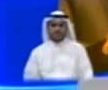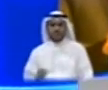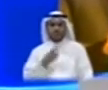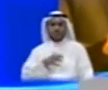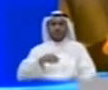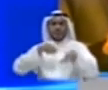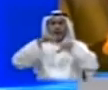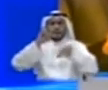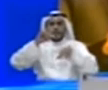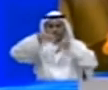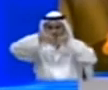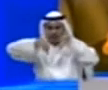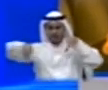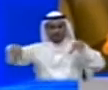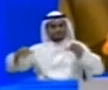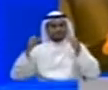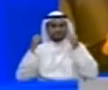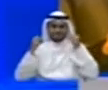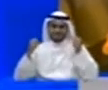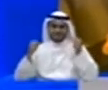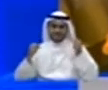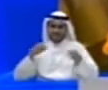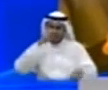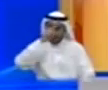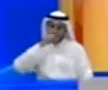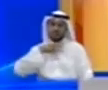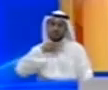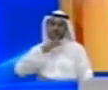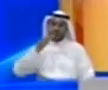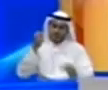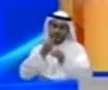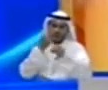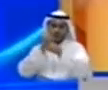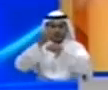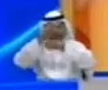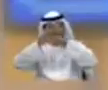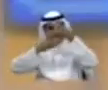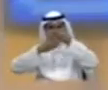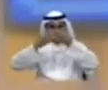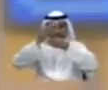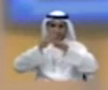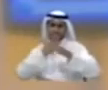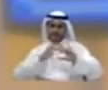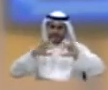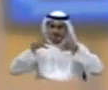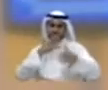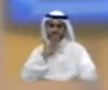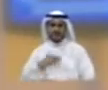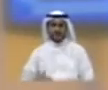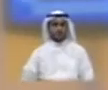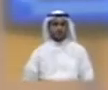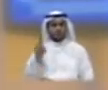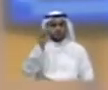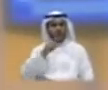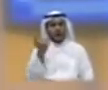ولذلك ايضا تبرعنا بمحطات تنقيه المياه. دكتور هلال، يعني كيف تنظرون ايضا لاهتمام دولة